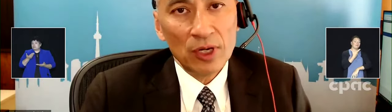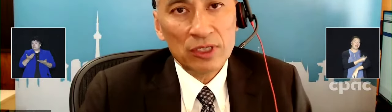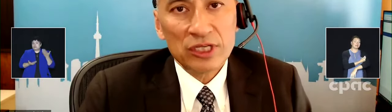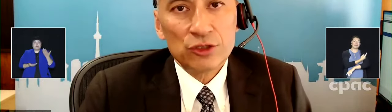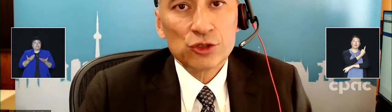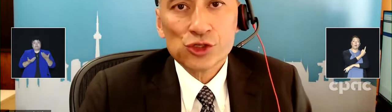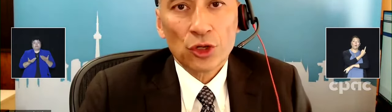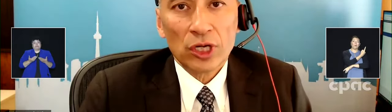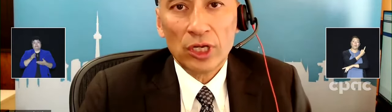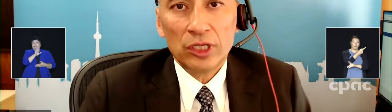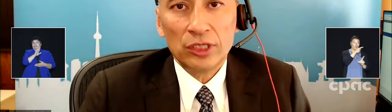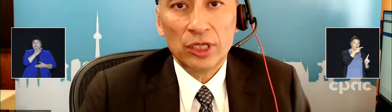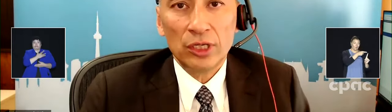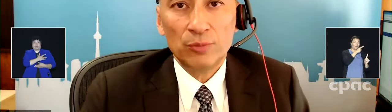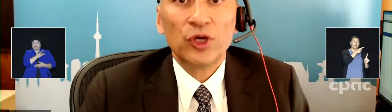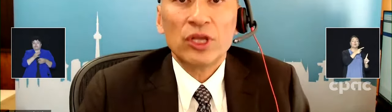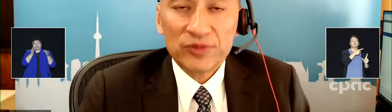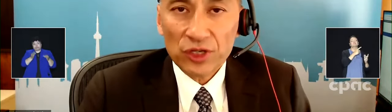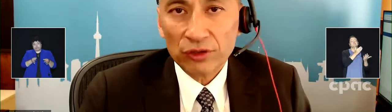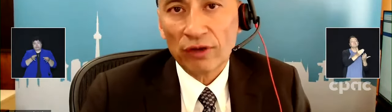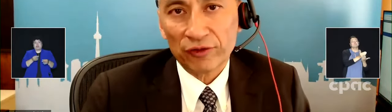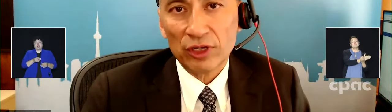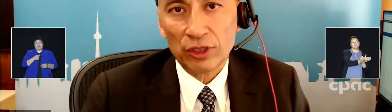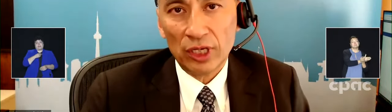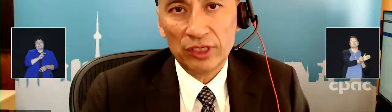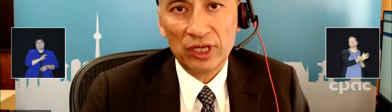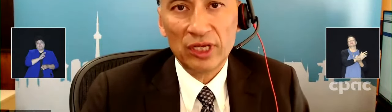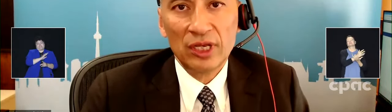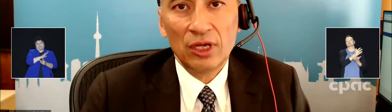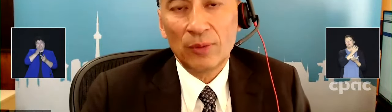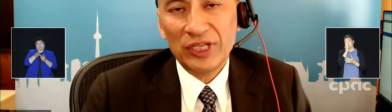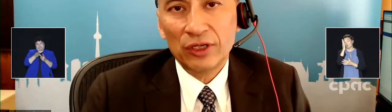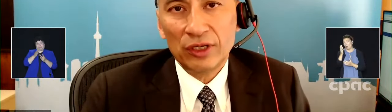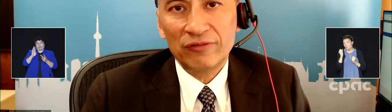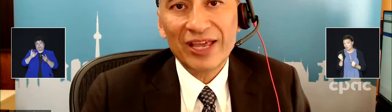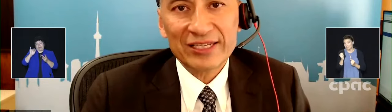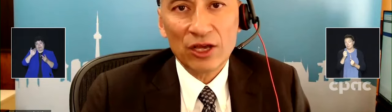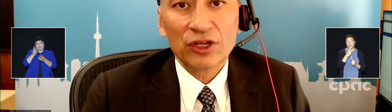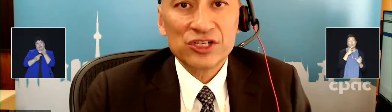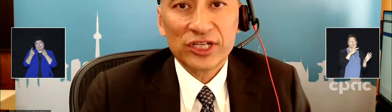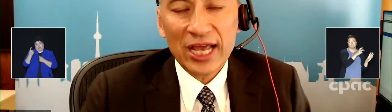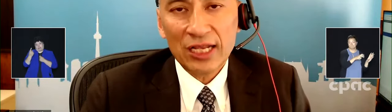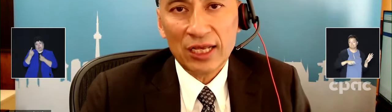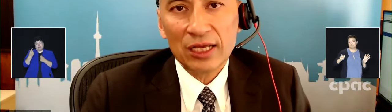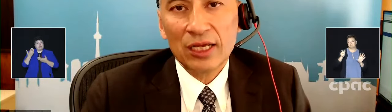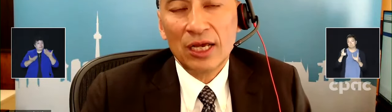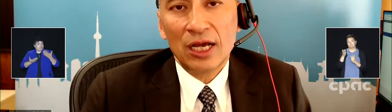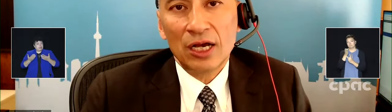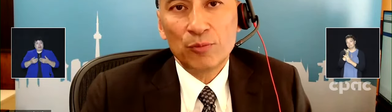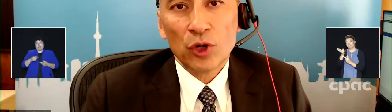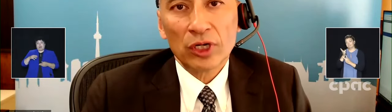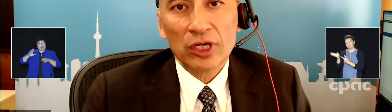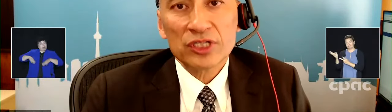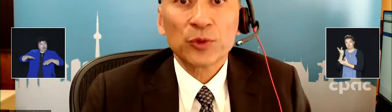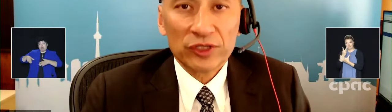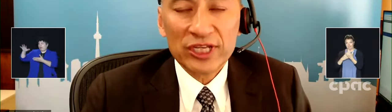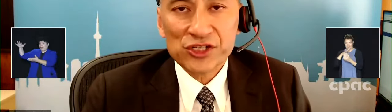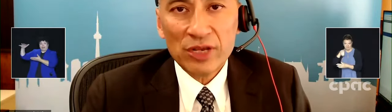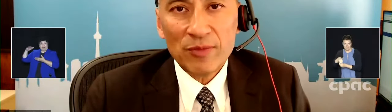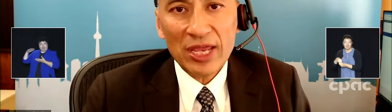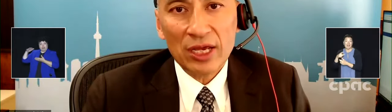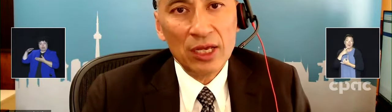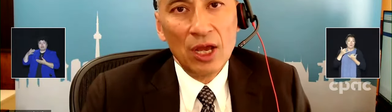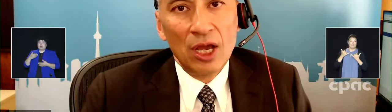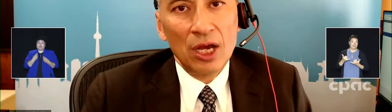disponible. C'est toujours une bonne option d'offrir un vaccin original pour se